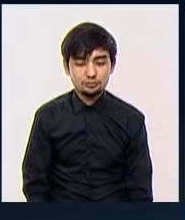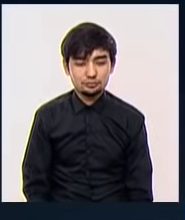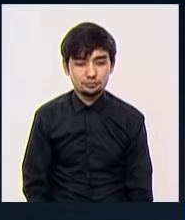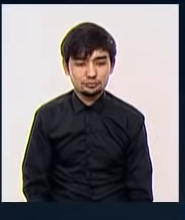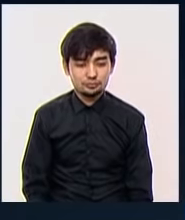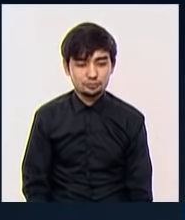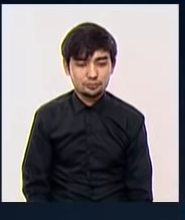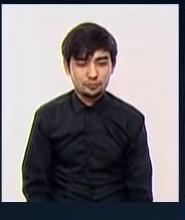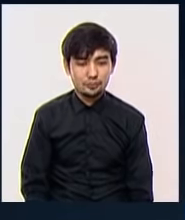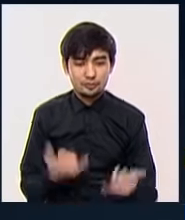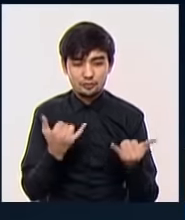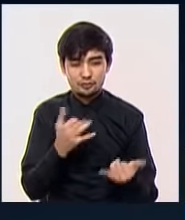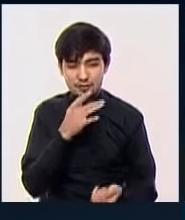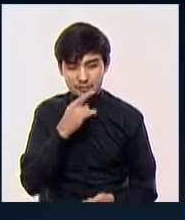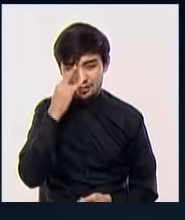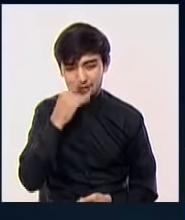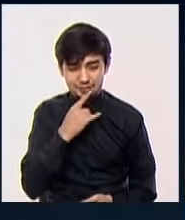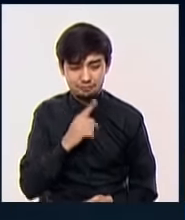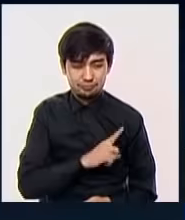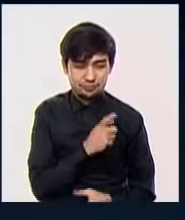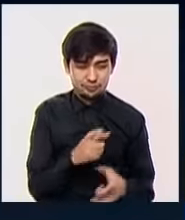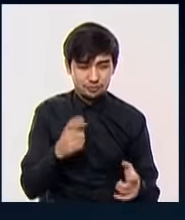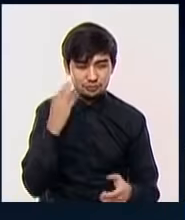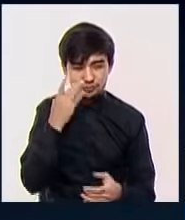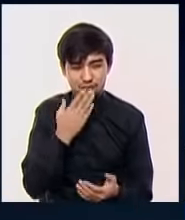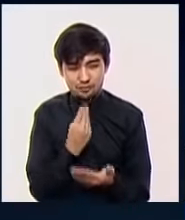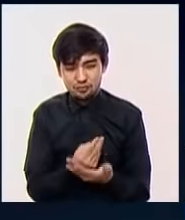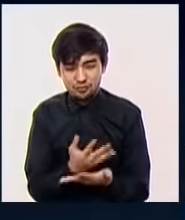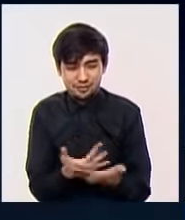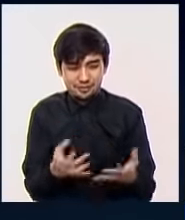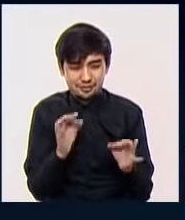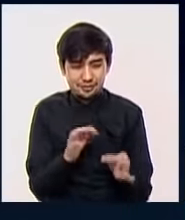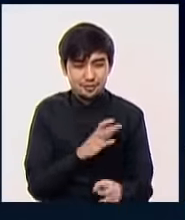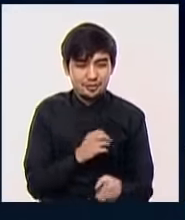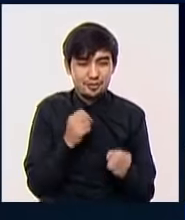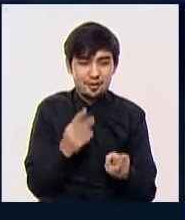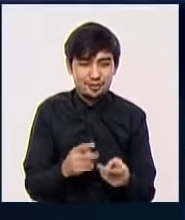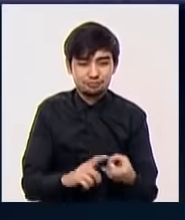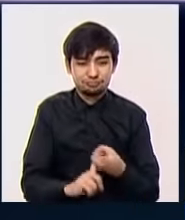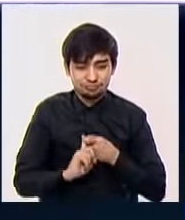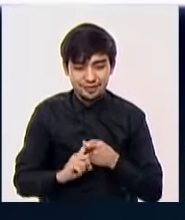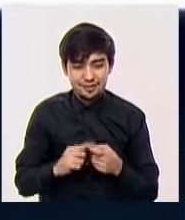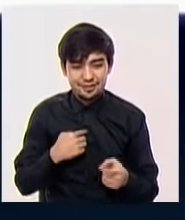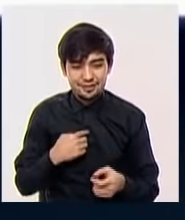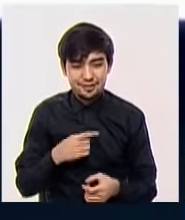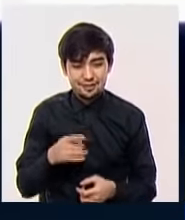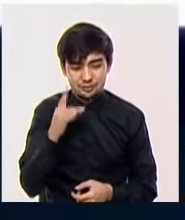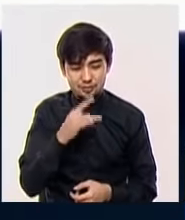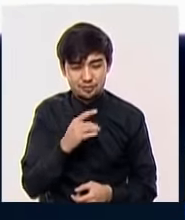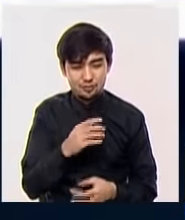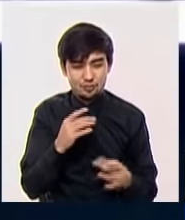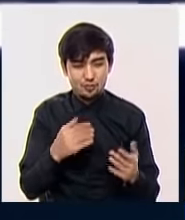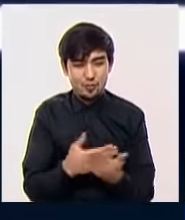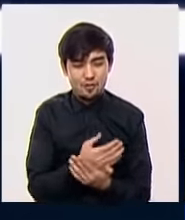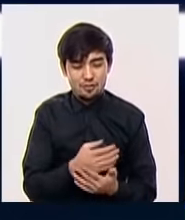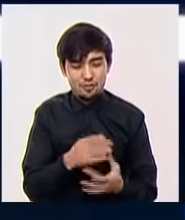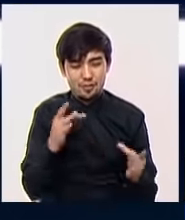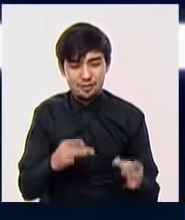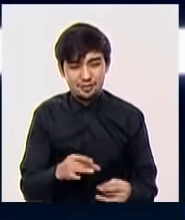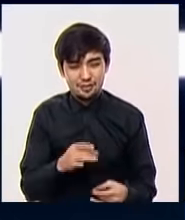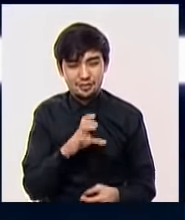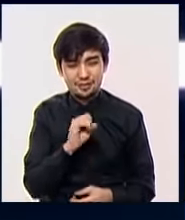тем временем казахстанские эксперты продолжают высказывать мнение как отразится на нашей республике новой пакет санкций против россии в целом